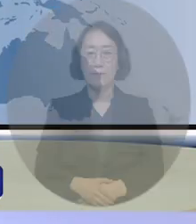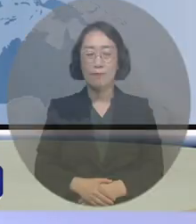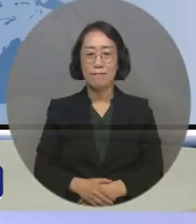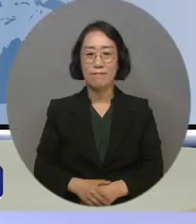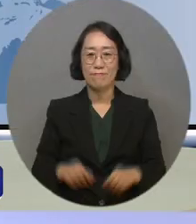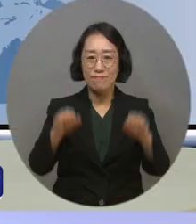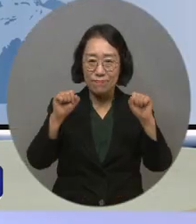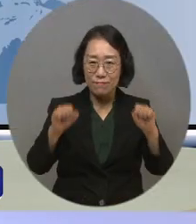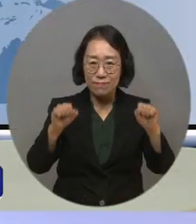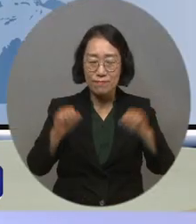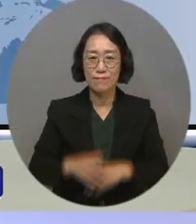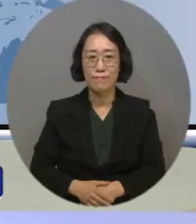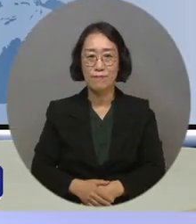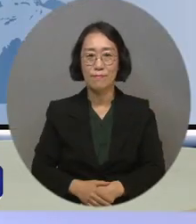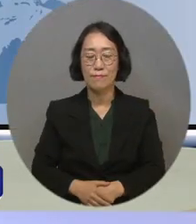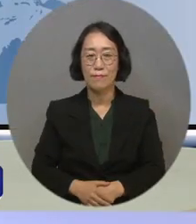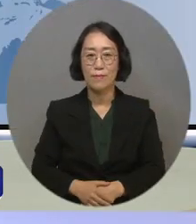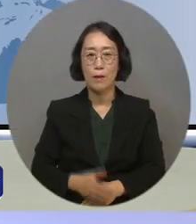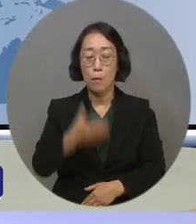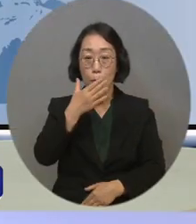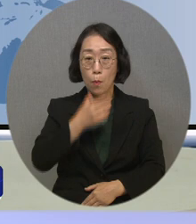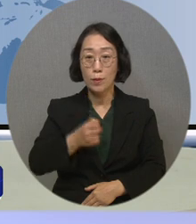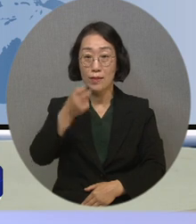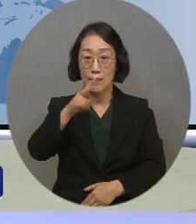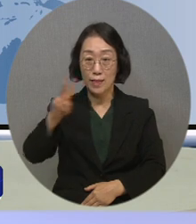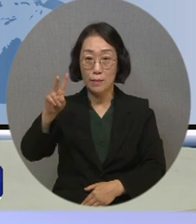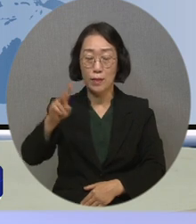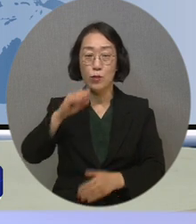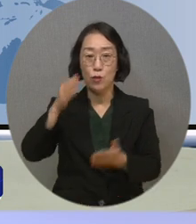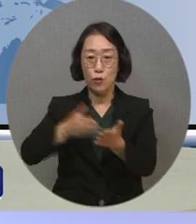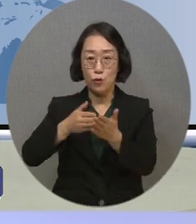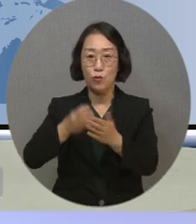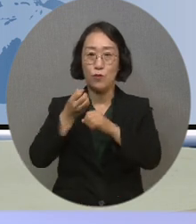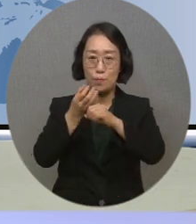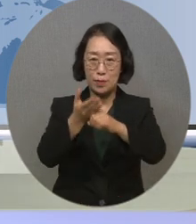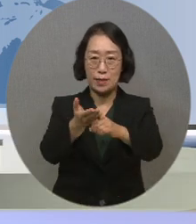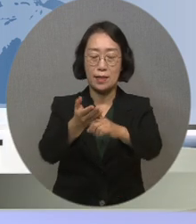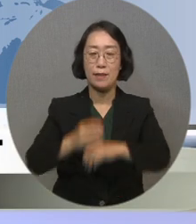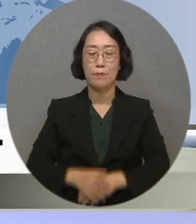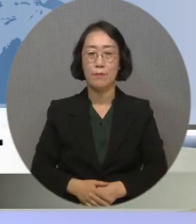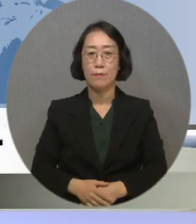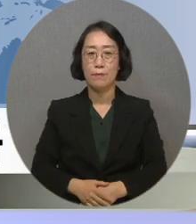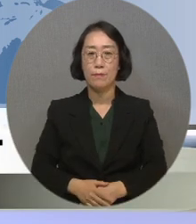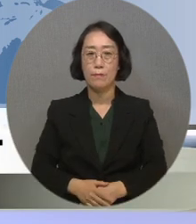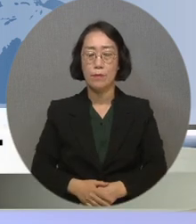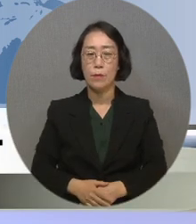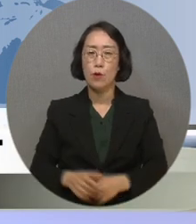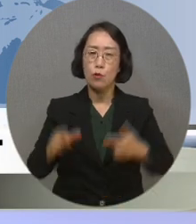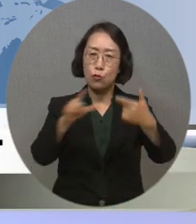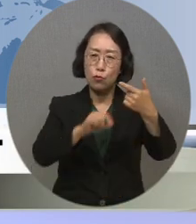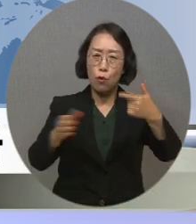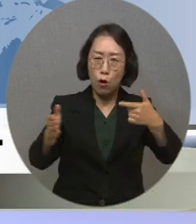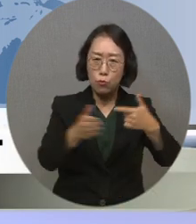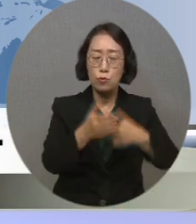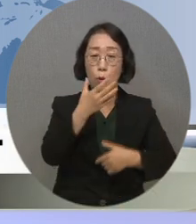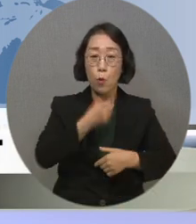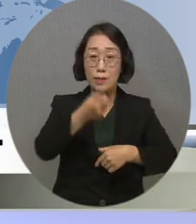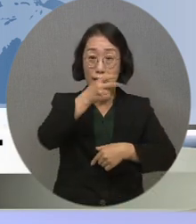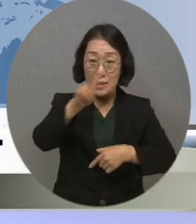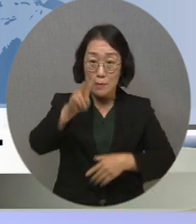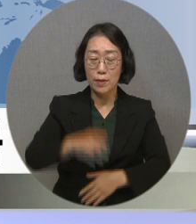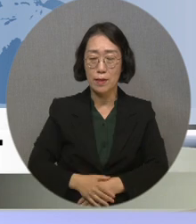시청자 여러분 안녕하십니까? WBC 복지TV 뉴스24입니다. 지난 6월 복지TV가 서울시와